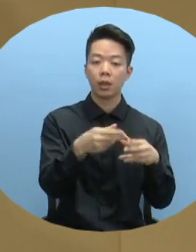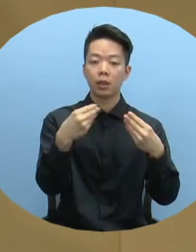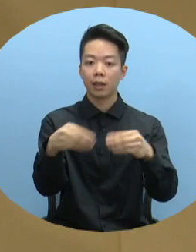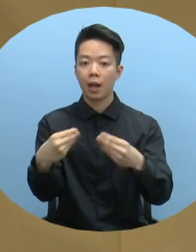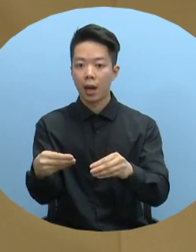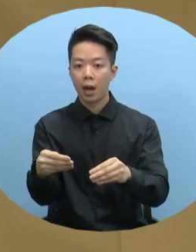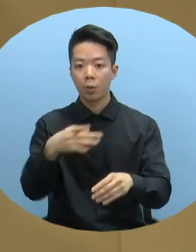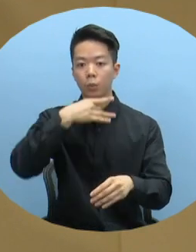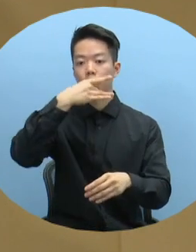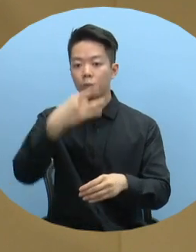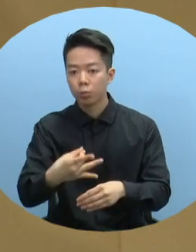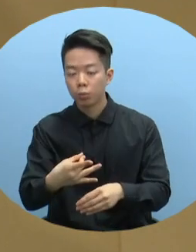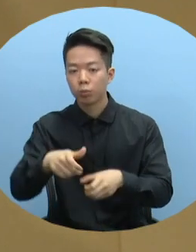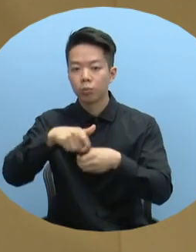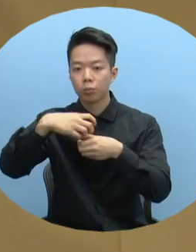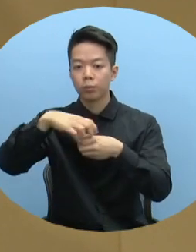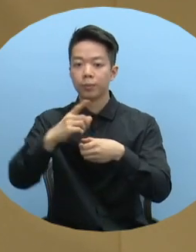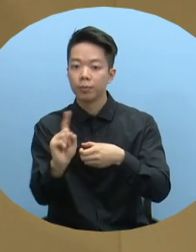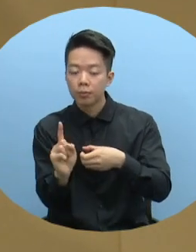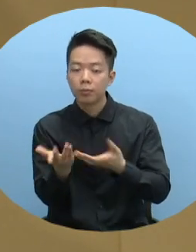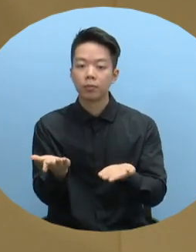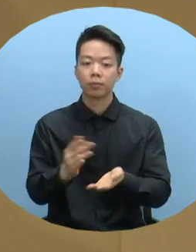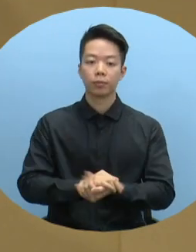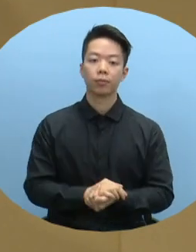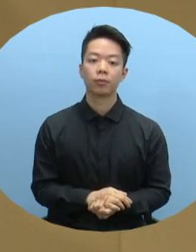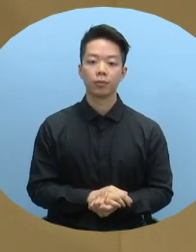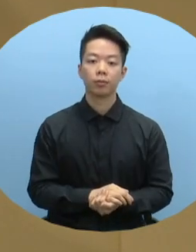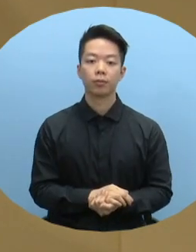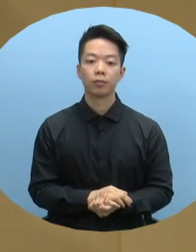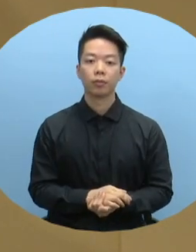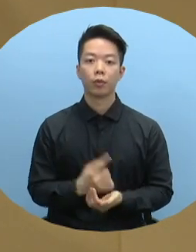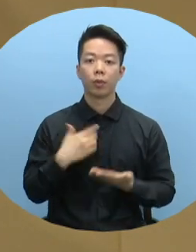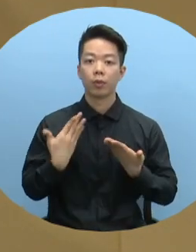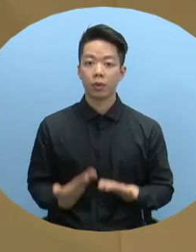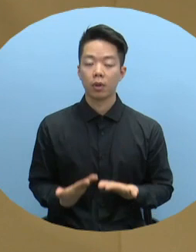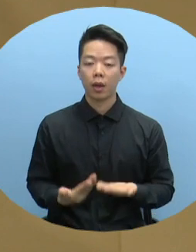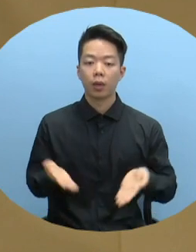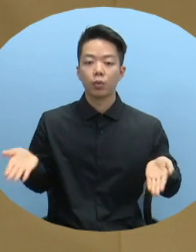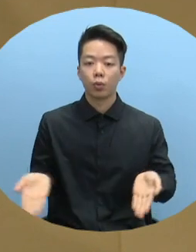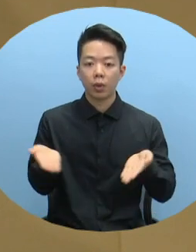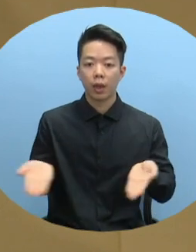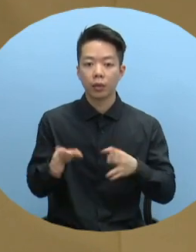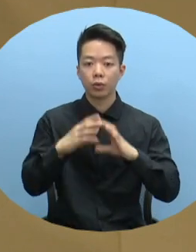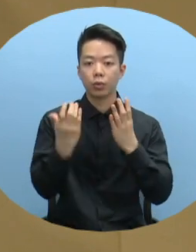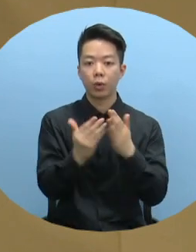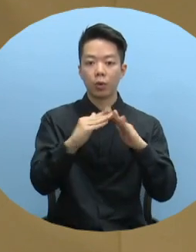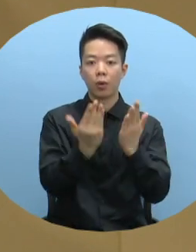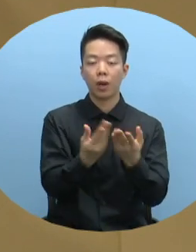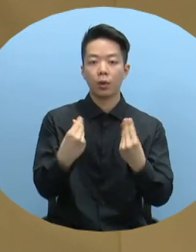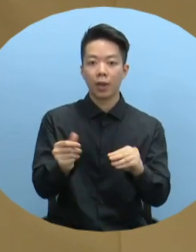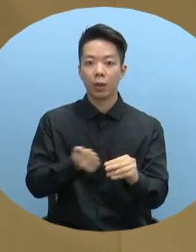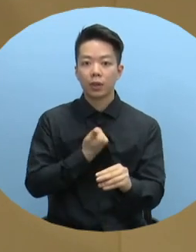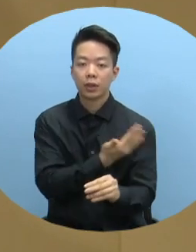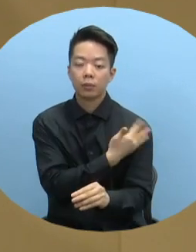一下大家點樣去做呢啲取樣嘅工作啊等等。我喺呢度都鼓勵所有學校嘅教職員都參加